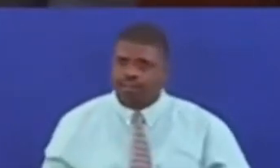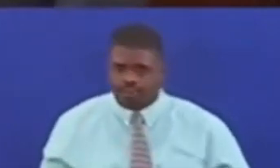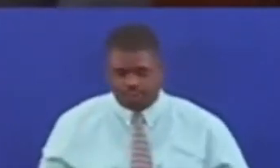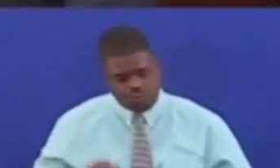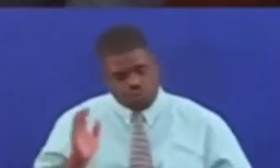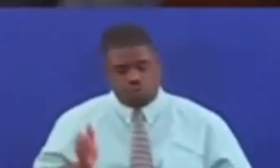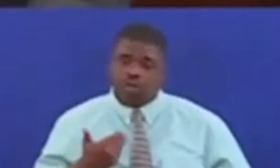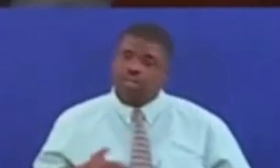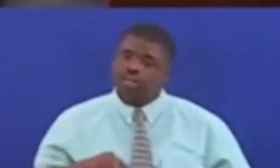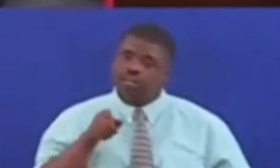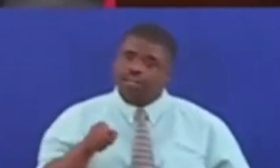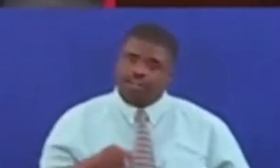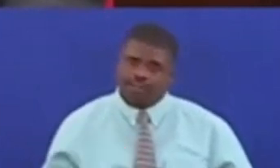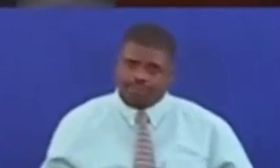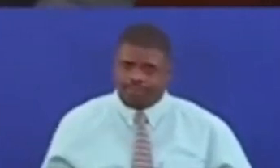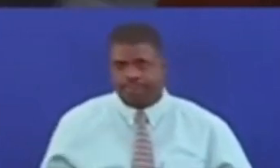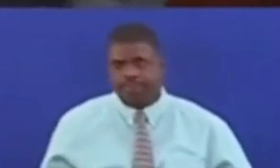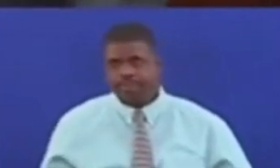Tunataka